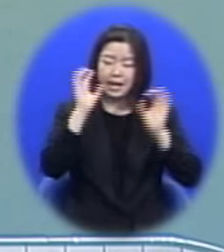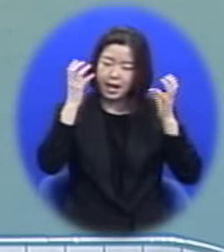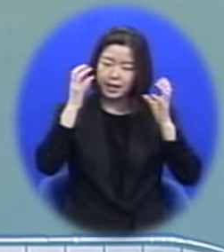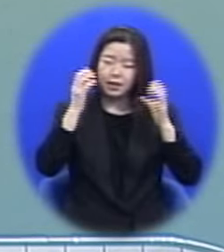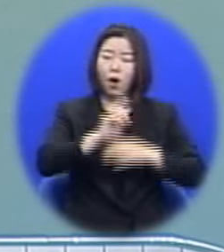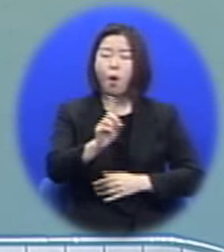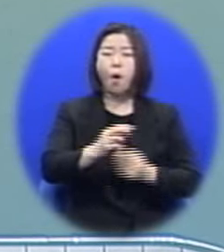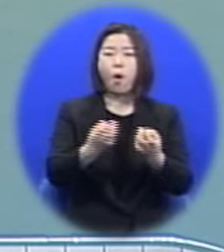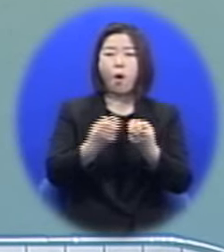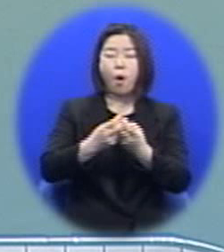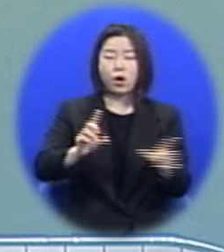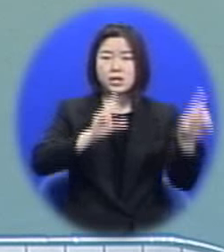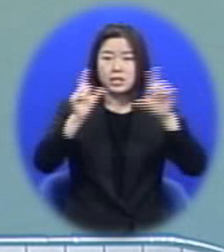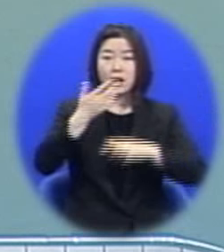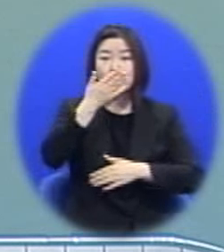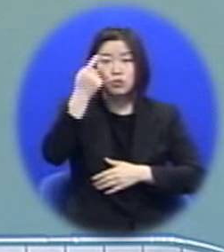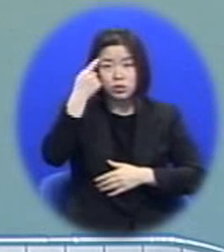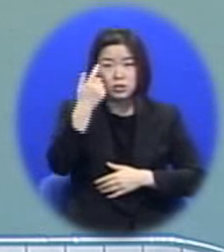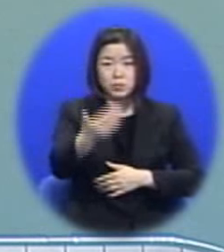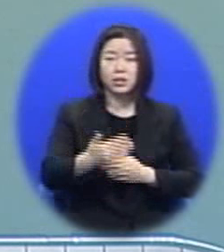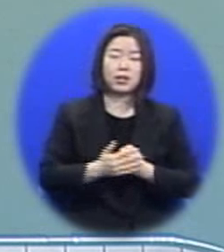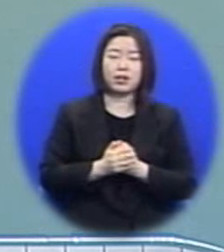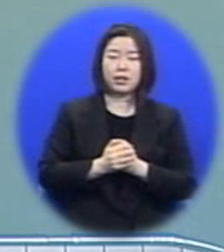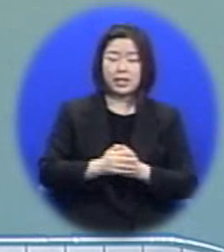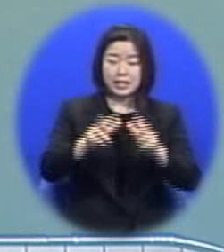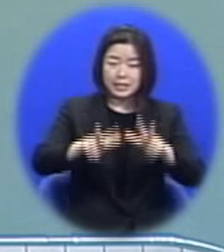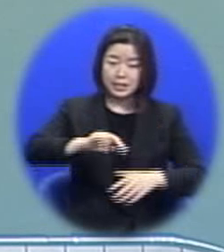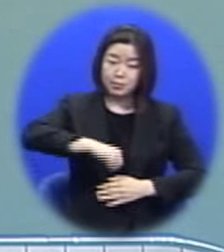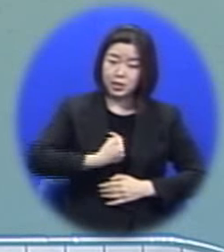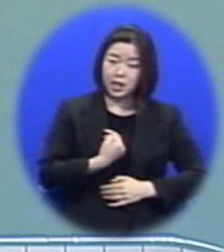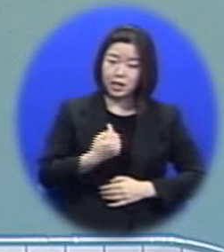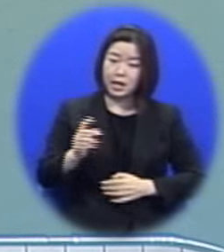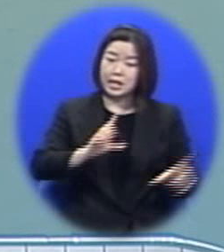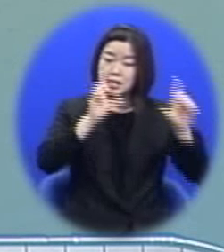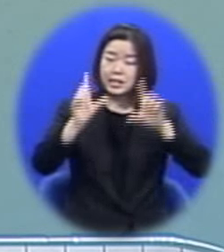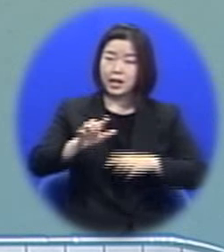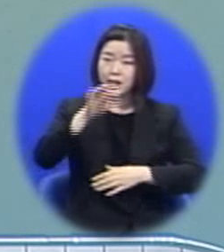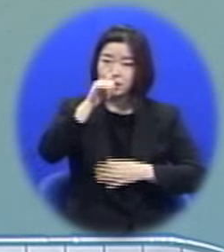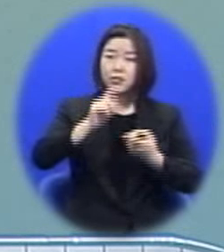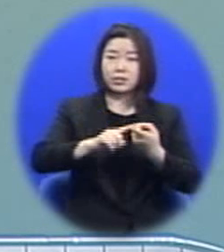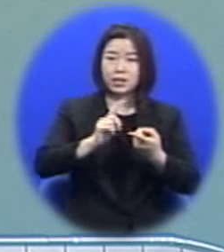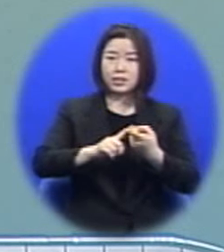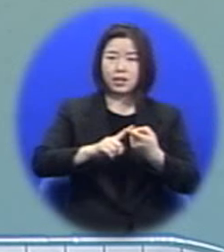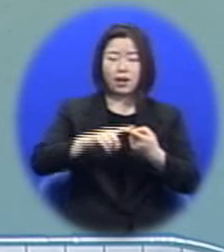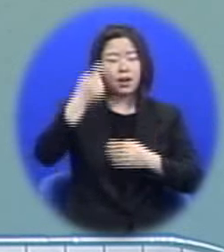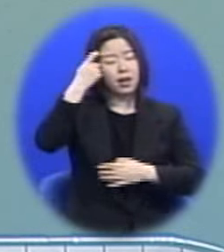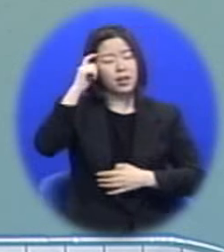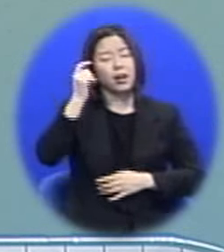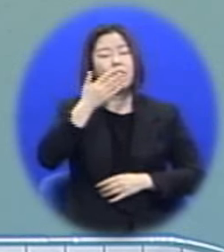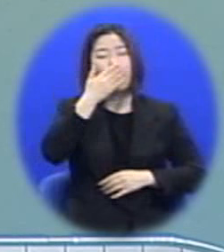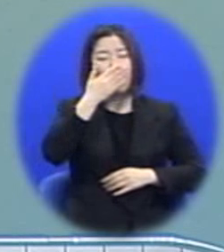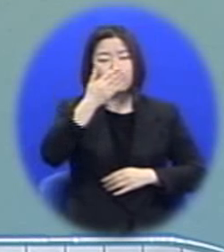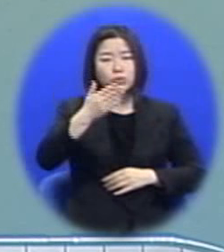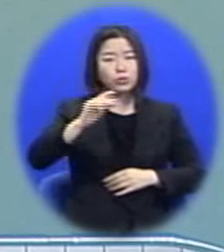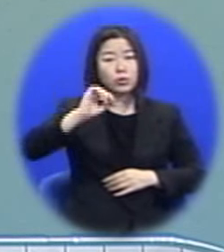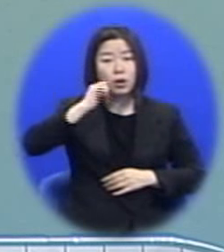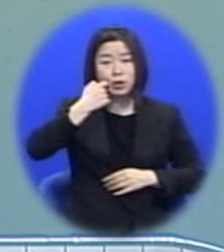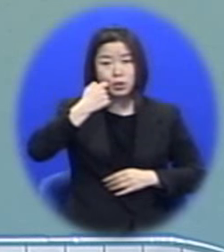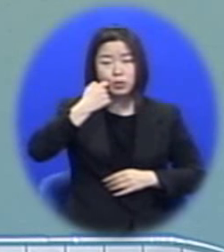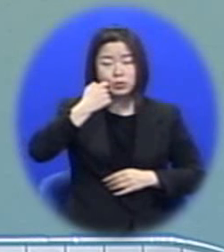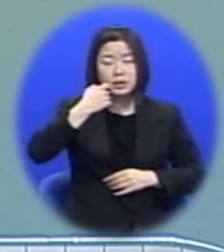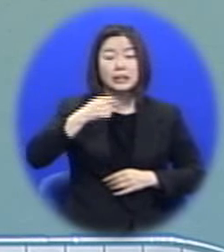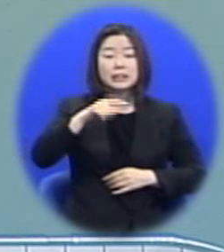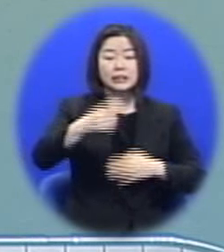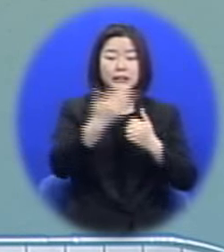수 있어요? 지금 자기가 살아있다는 것 자체가 상상할 수 없는 은혜 속에서 자기가